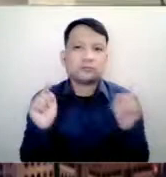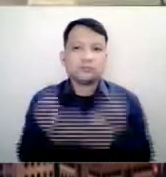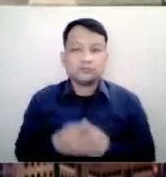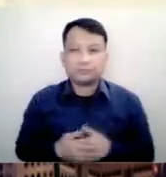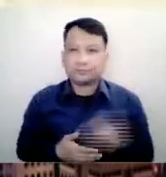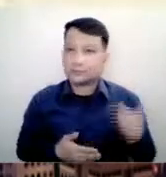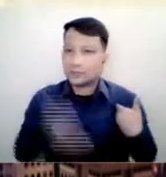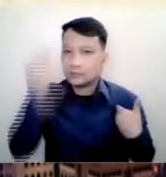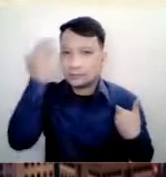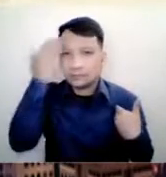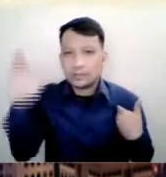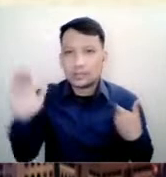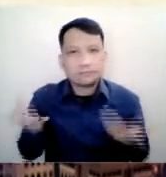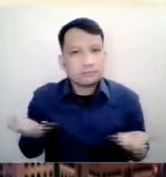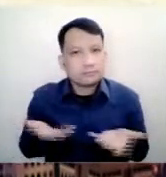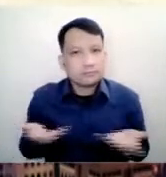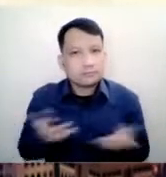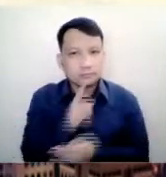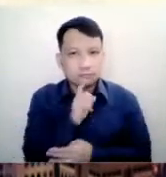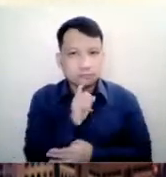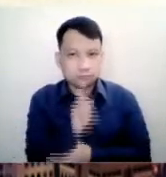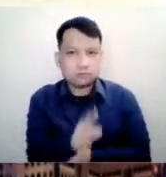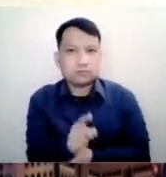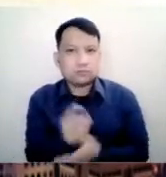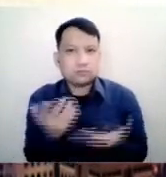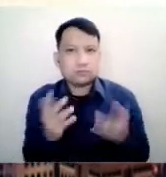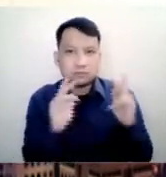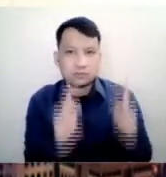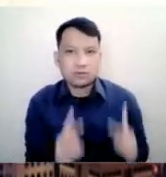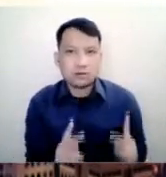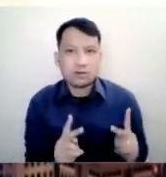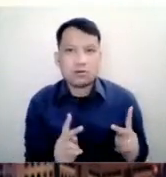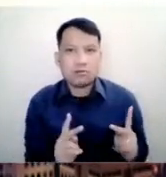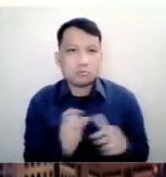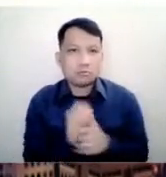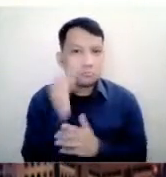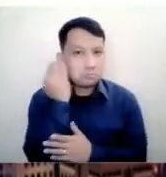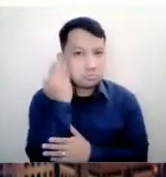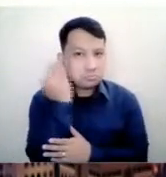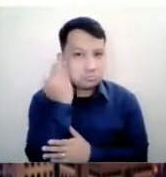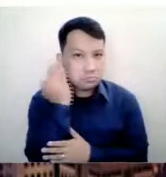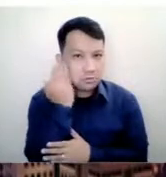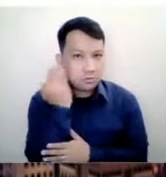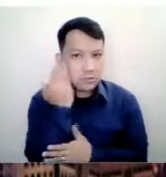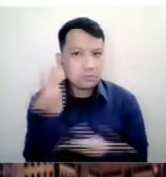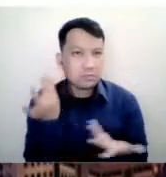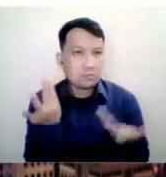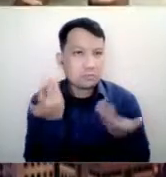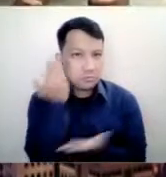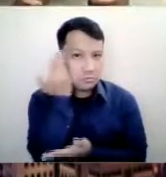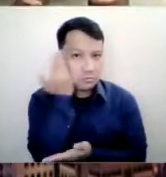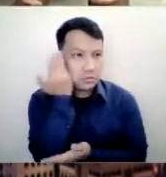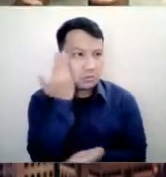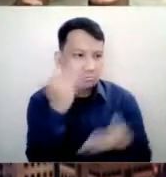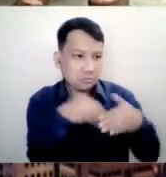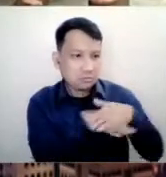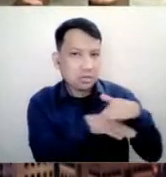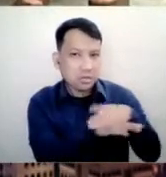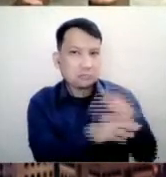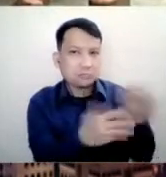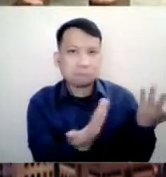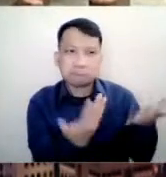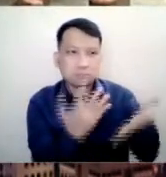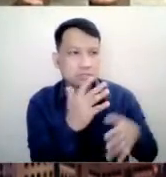know if it's a scam wherein a person is simply pretending that he has access to the vaccines or